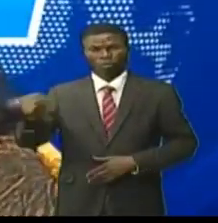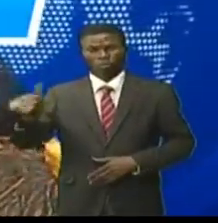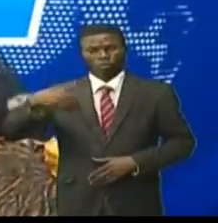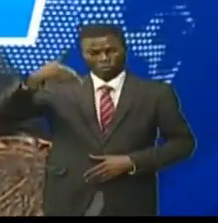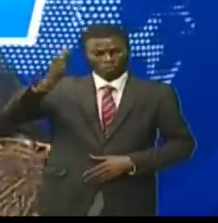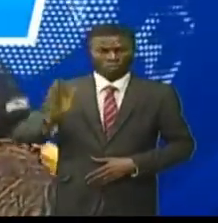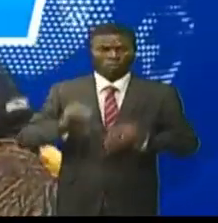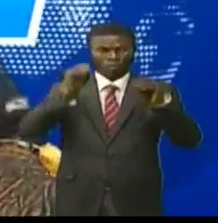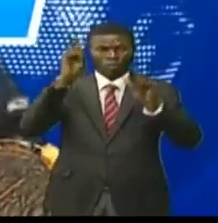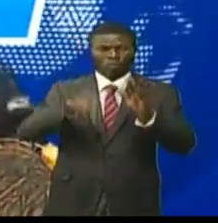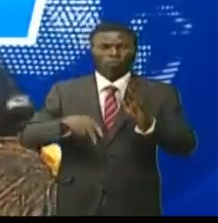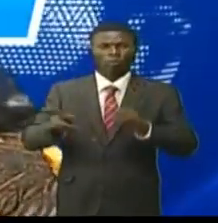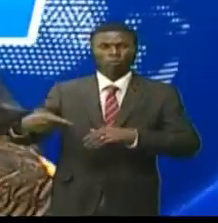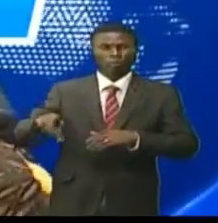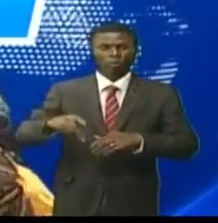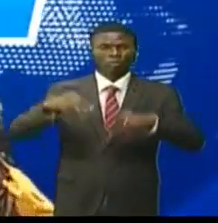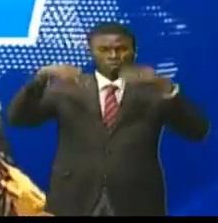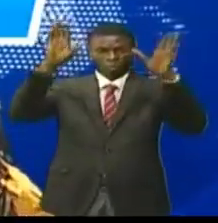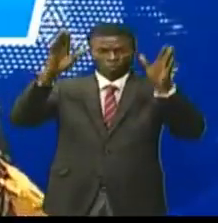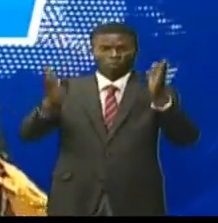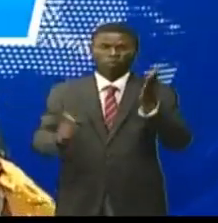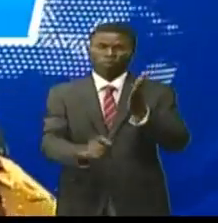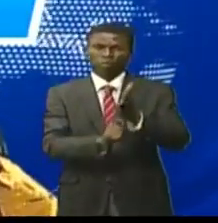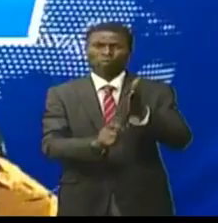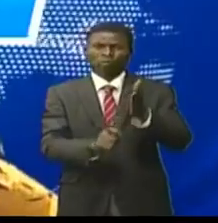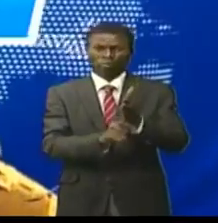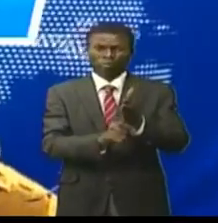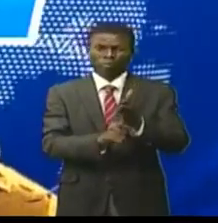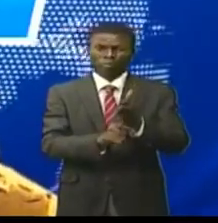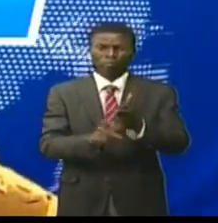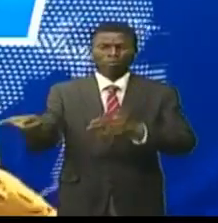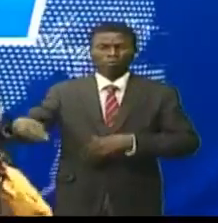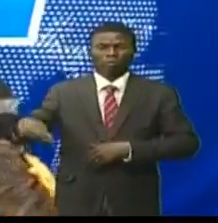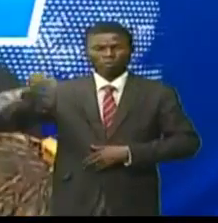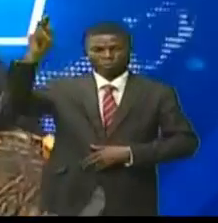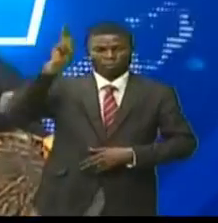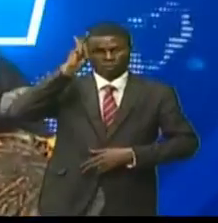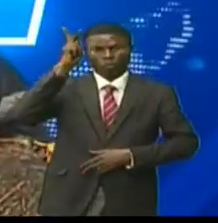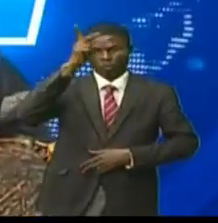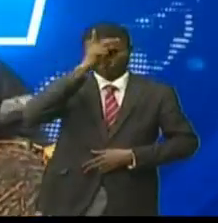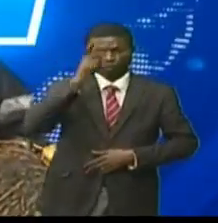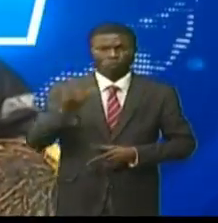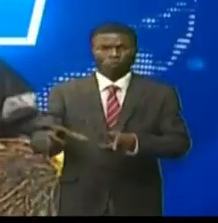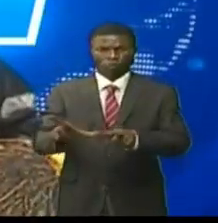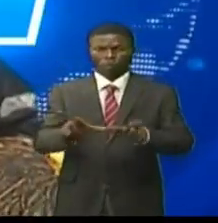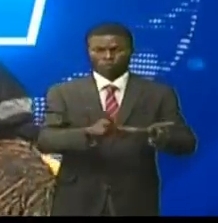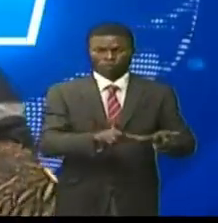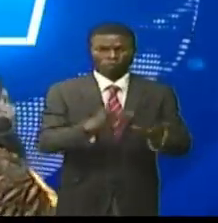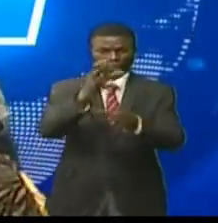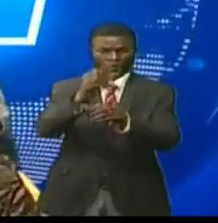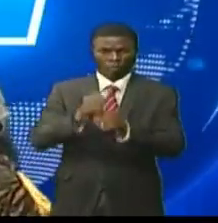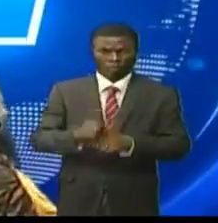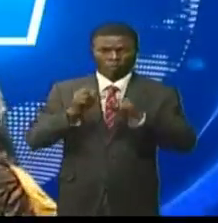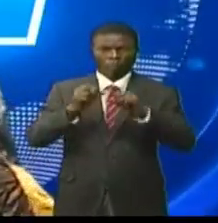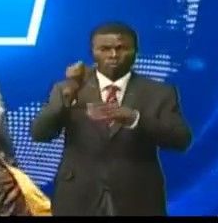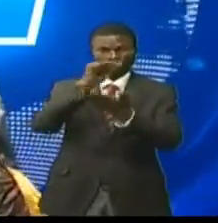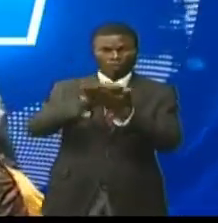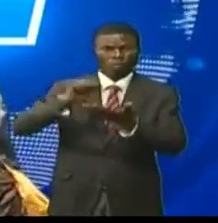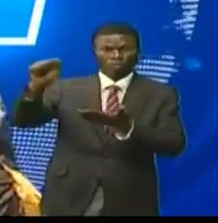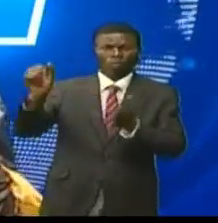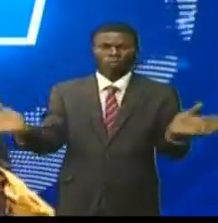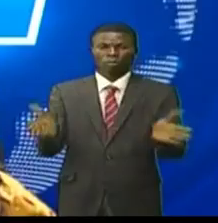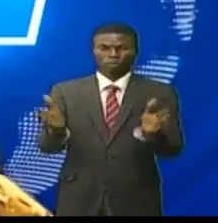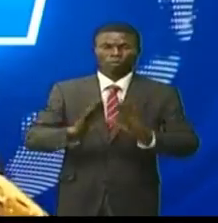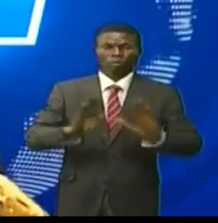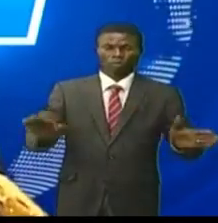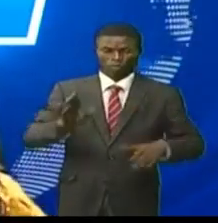de l'enseignement primaire, secondaire et technique des provinces du Haut-Katanga et du Lualaba ont bénéficié d'un séminaire de renforcement